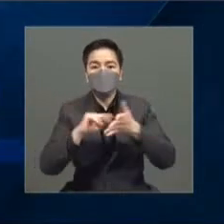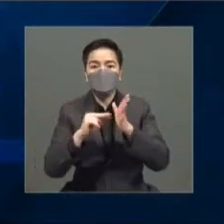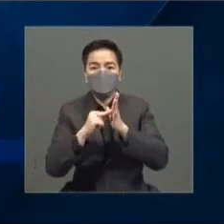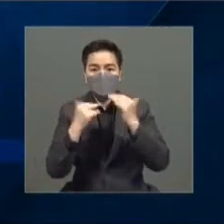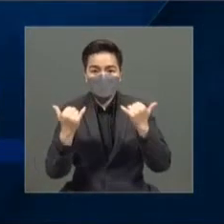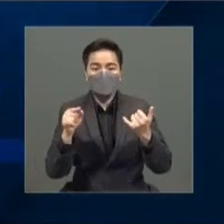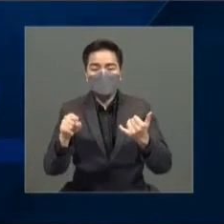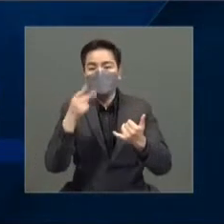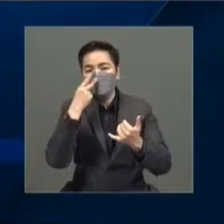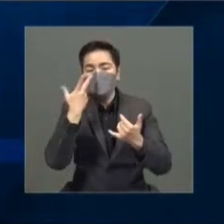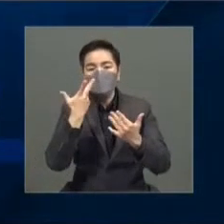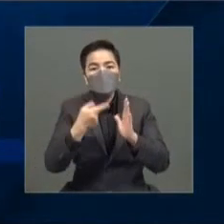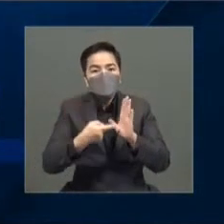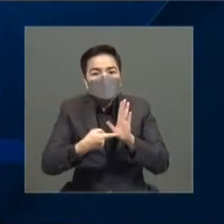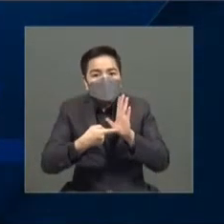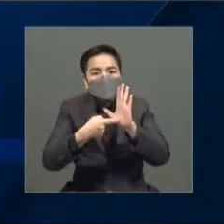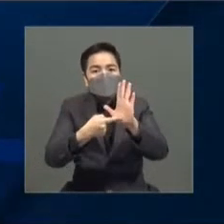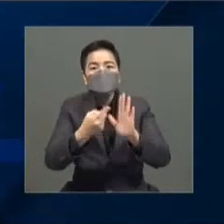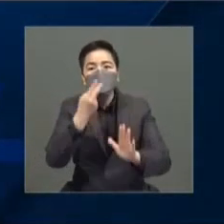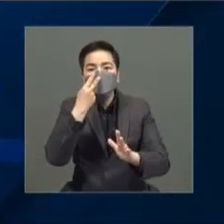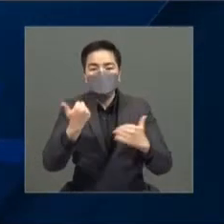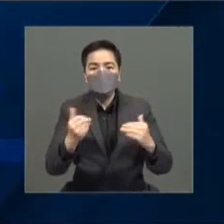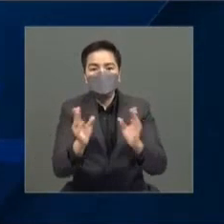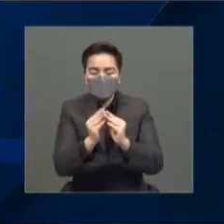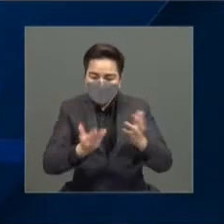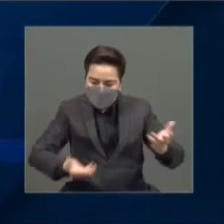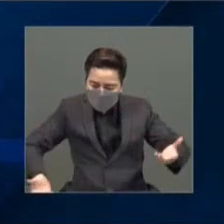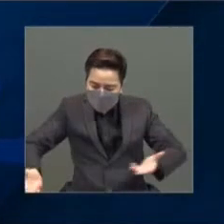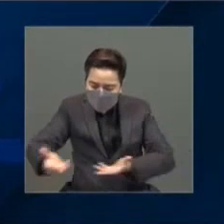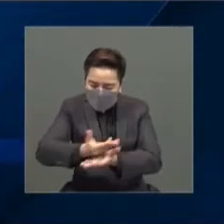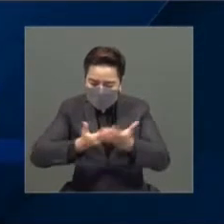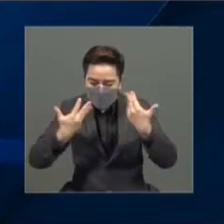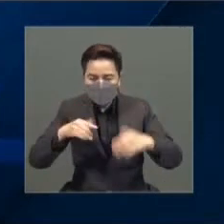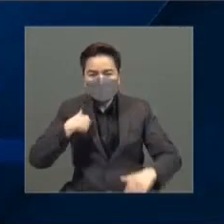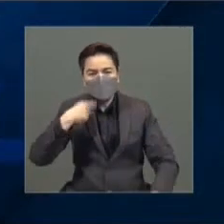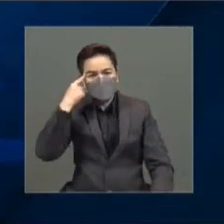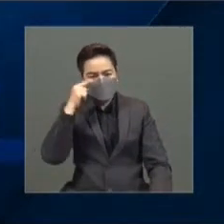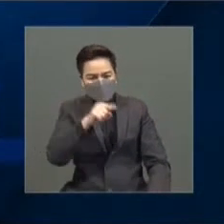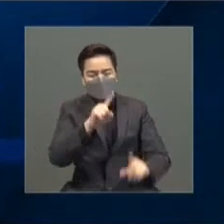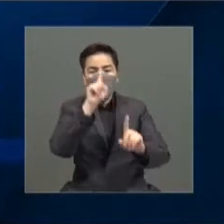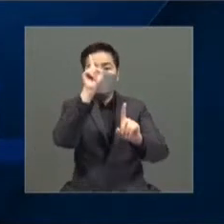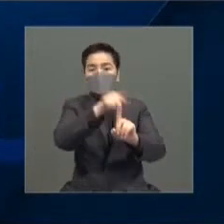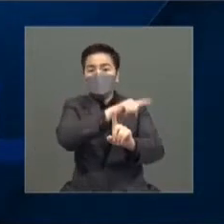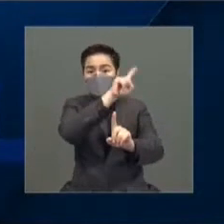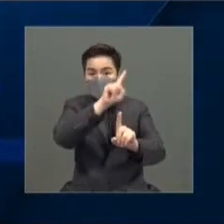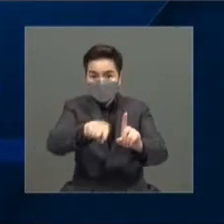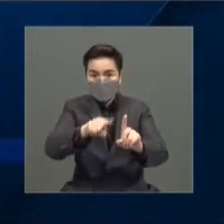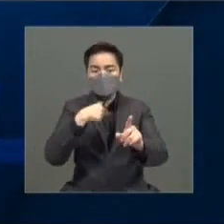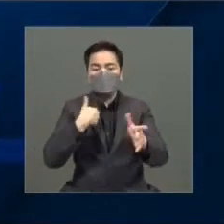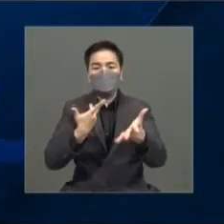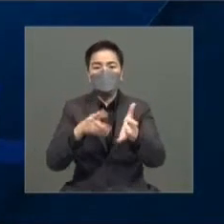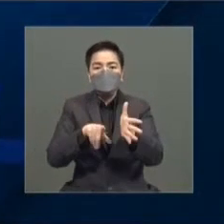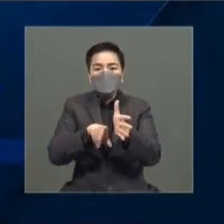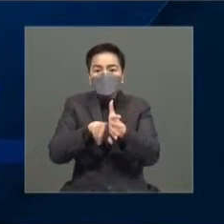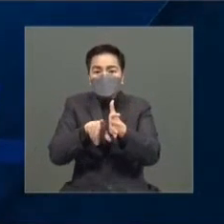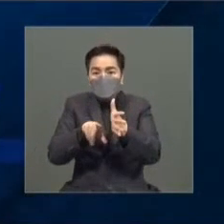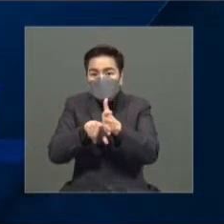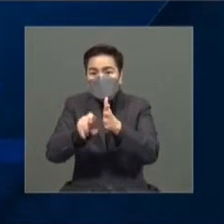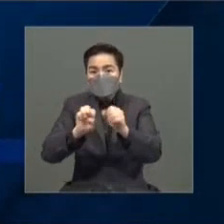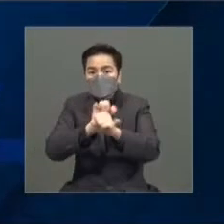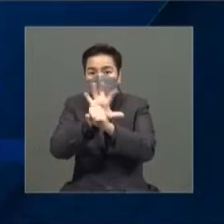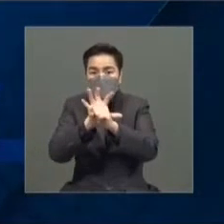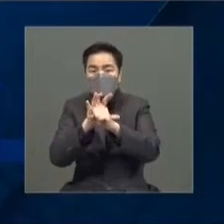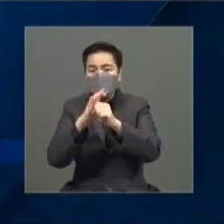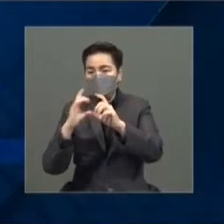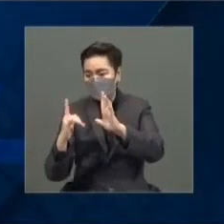เป็นผลสะท้อนนะคะซึ่งในที่ประชุมพูดคุยกันอย่างต่อเนื่องว่าเมื่อประเทศนั้นมีการกระจายวัคซีนอย่างต่